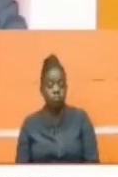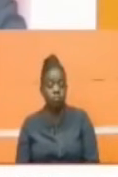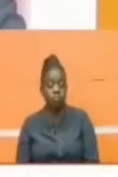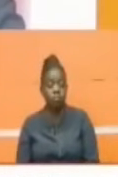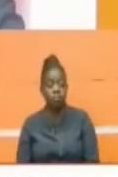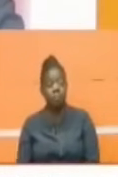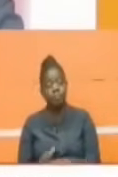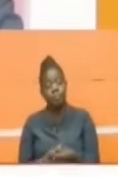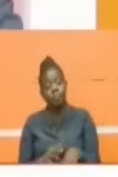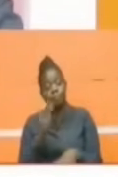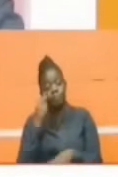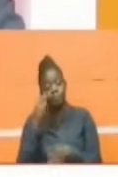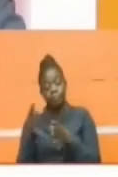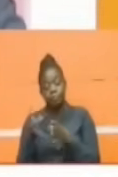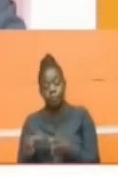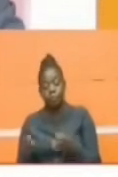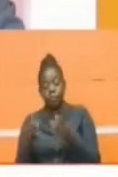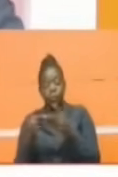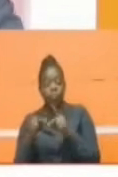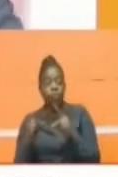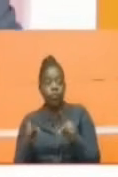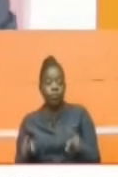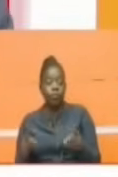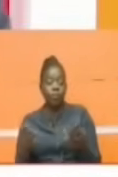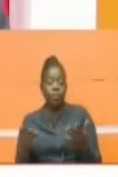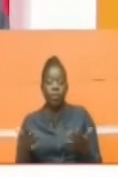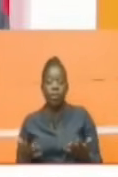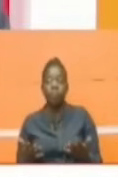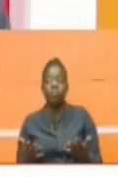Yonga biri bityo Vision Group etongozza ebirungo